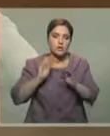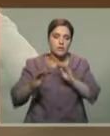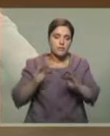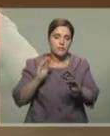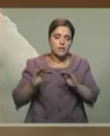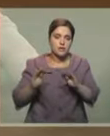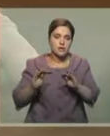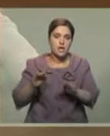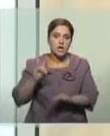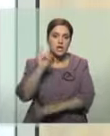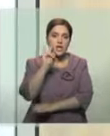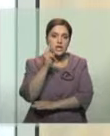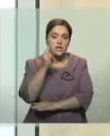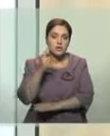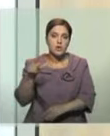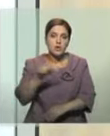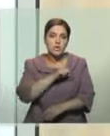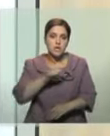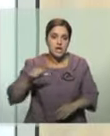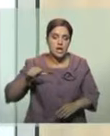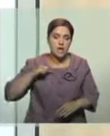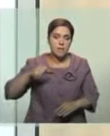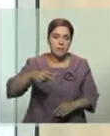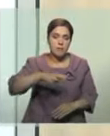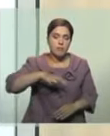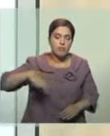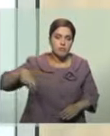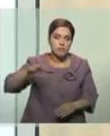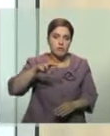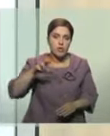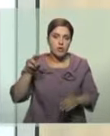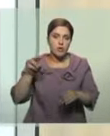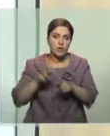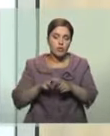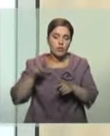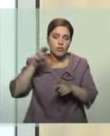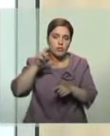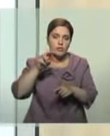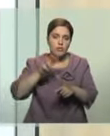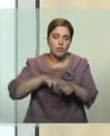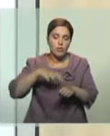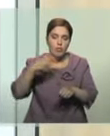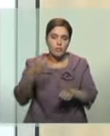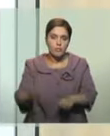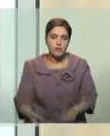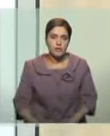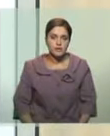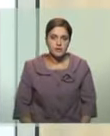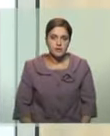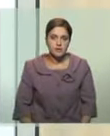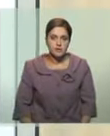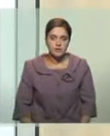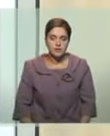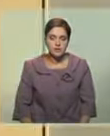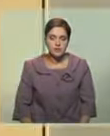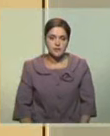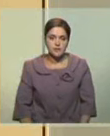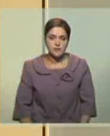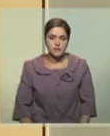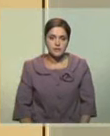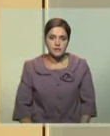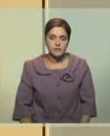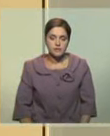что ребенок бегал по самому парапету, а не рядом. Он не мог перевернуться через парапет.